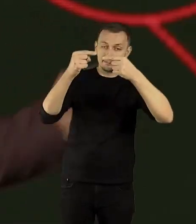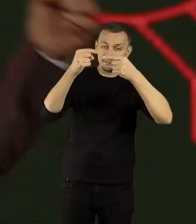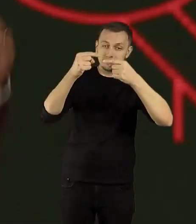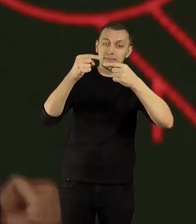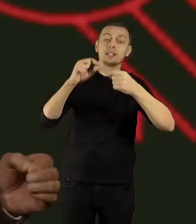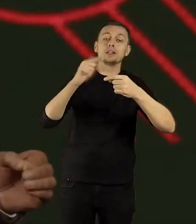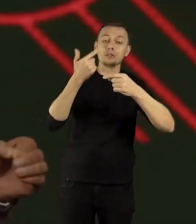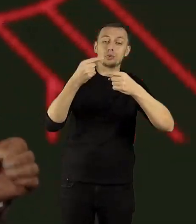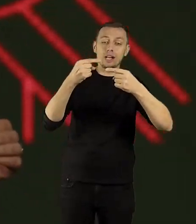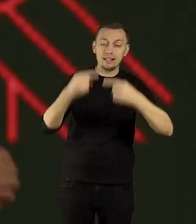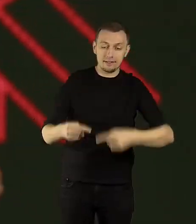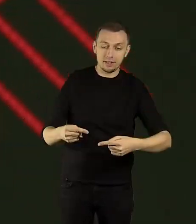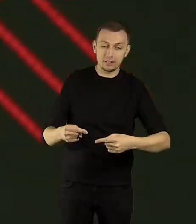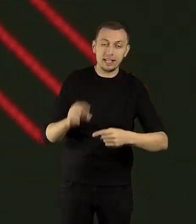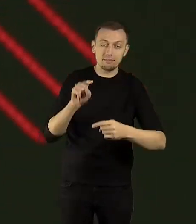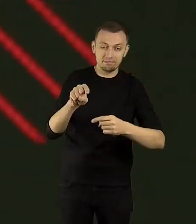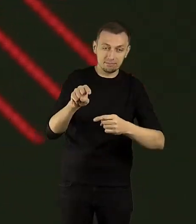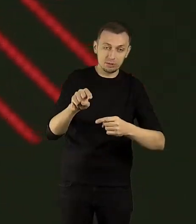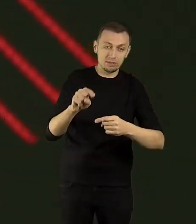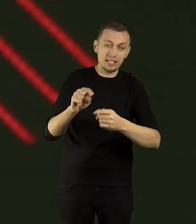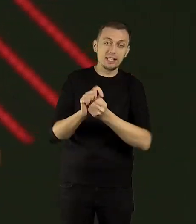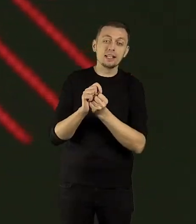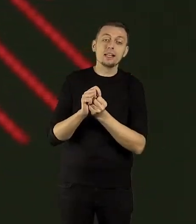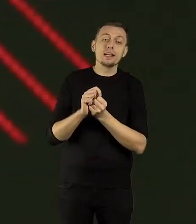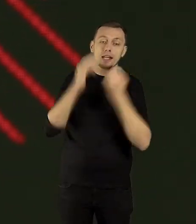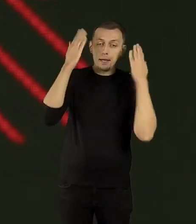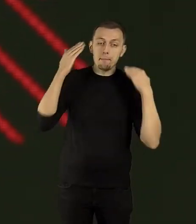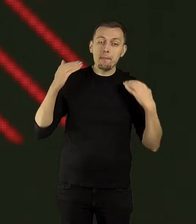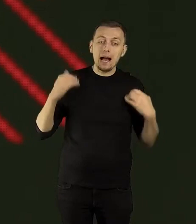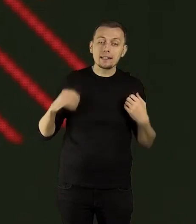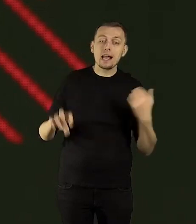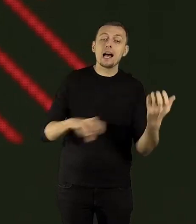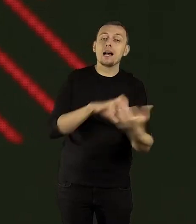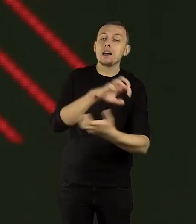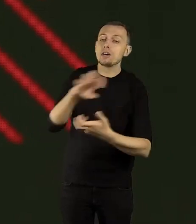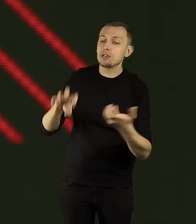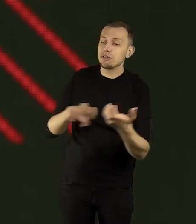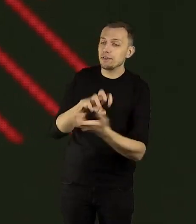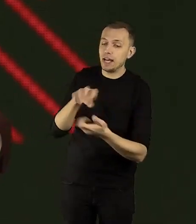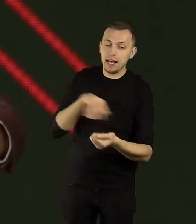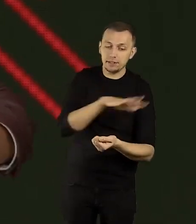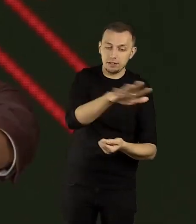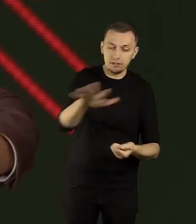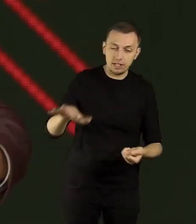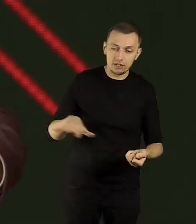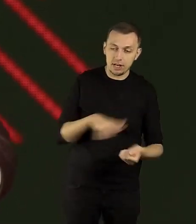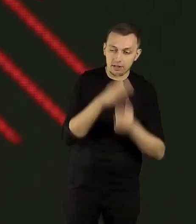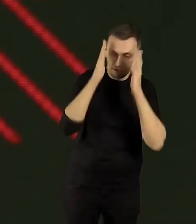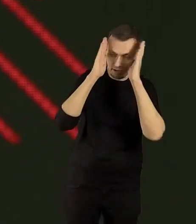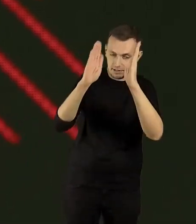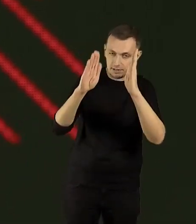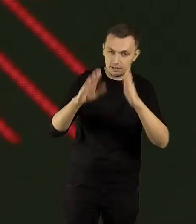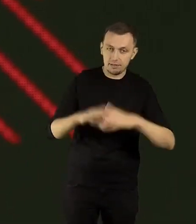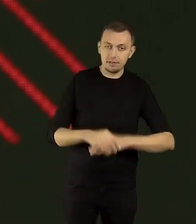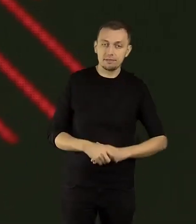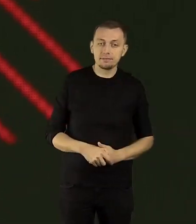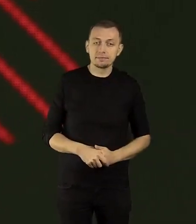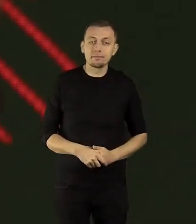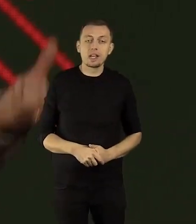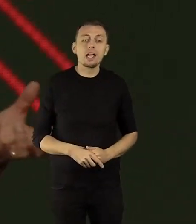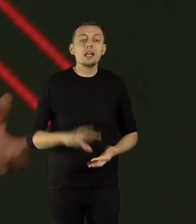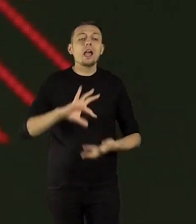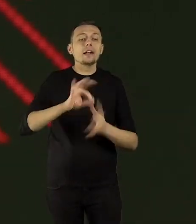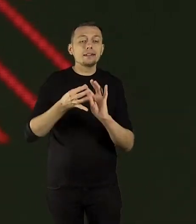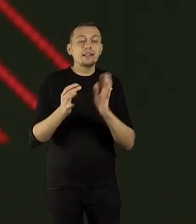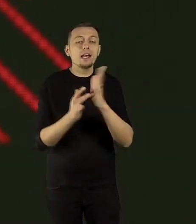normalne, kiedy Jezus zamieszkuje w tobie i naprawdę tam mieszka, to w pewnym momencie z tego skupienia na sobie